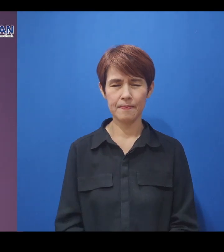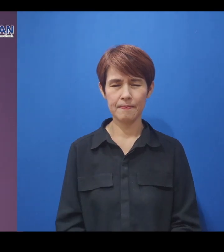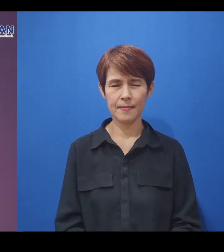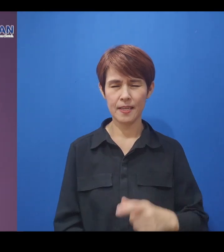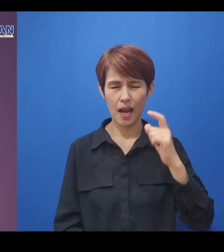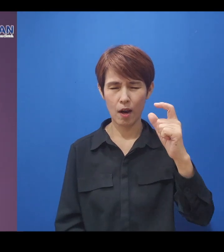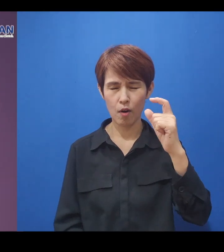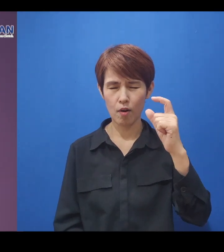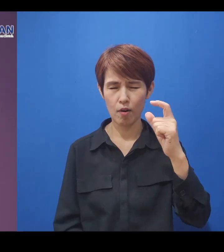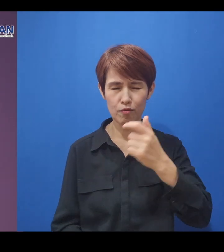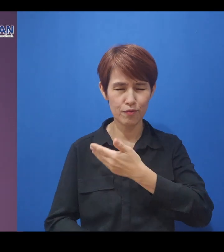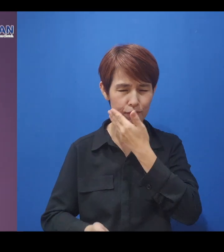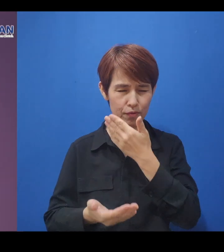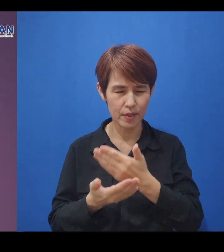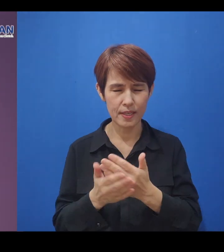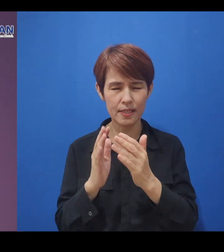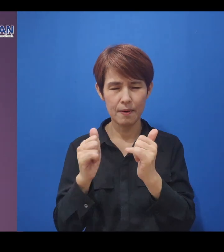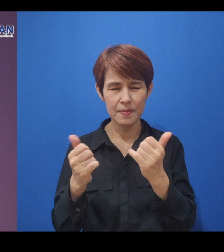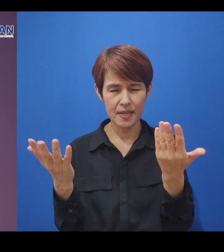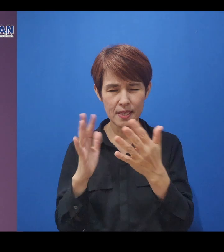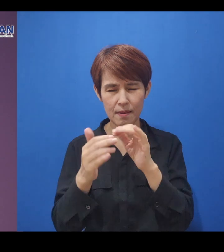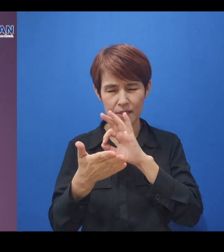강하고 존귀한 일꾼으로 쓰임받게 해